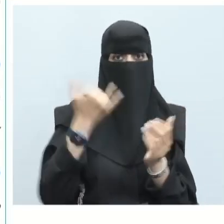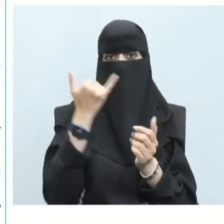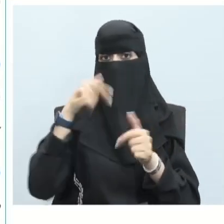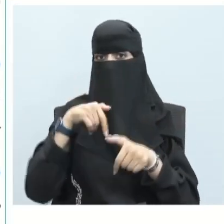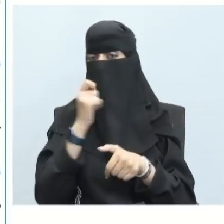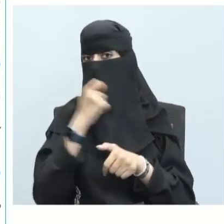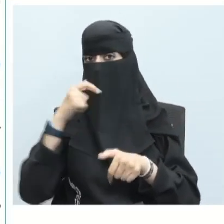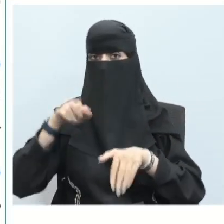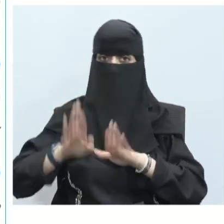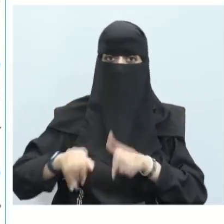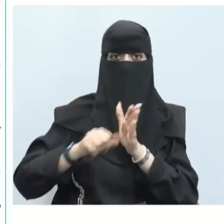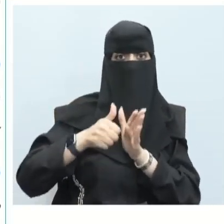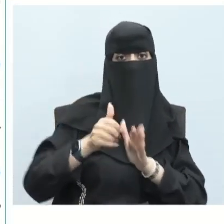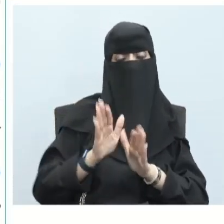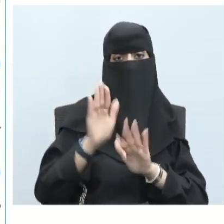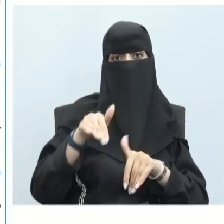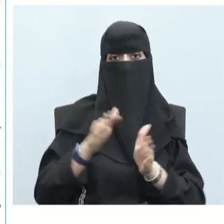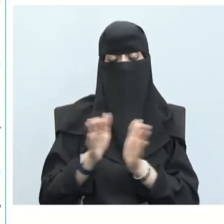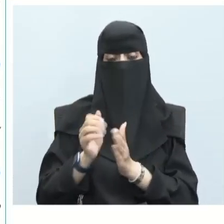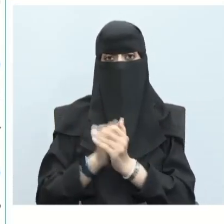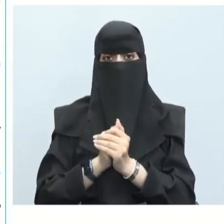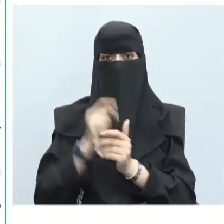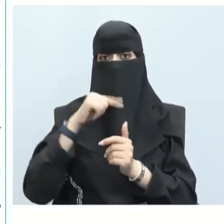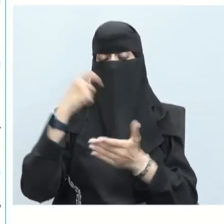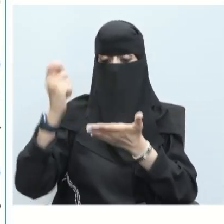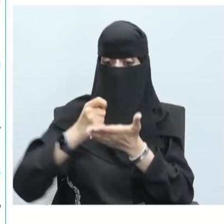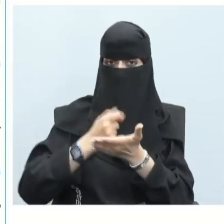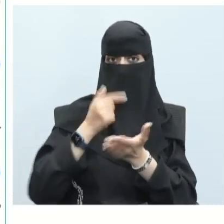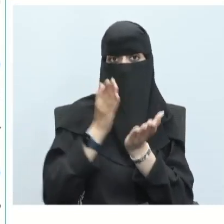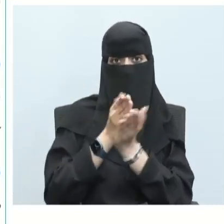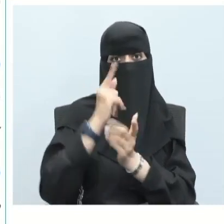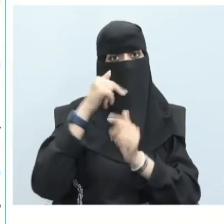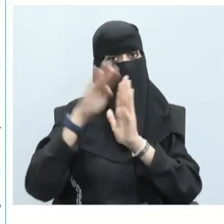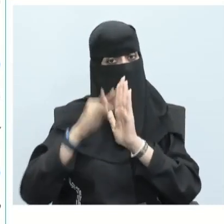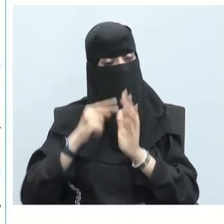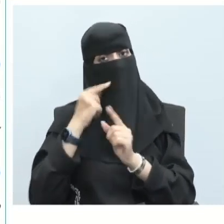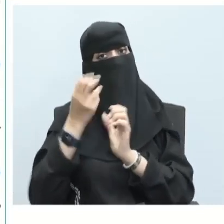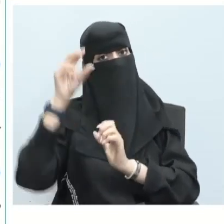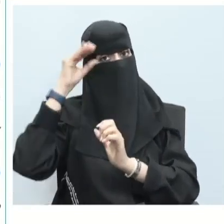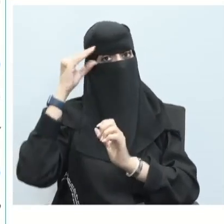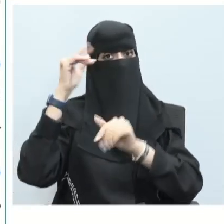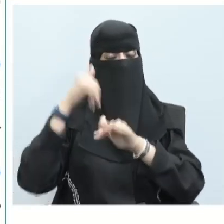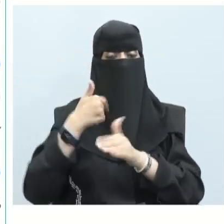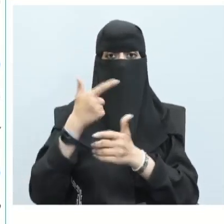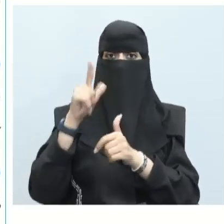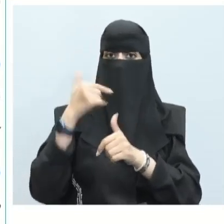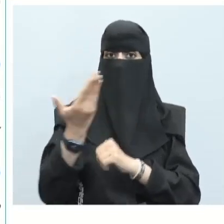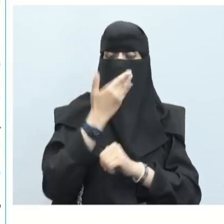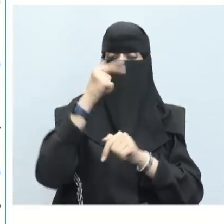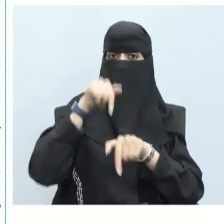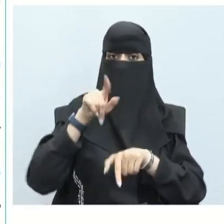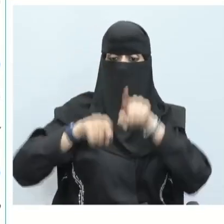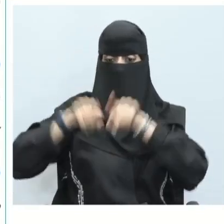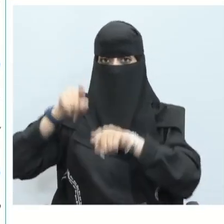واجنبيه حديثه وكتبته بطريقه منهجيه علميه صحيحه معتمدا على